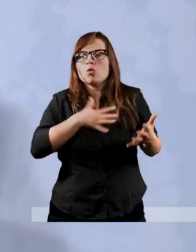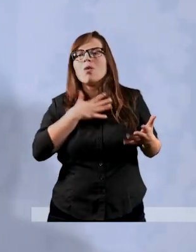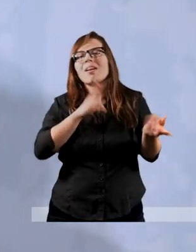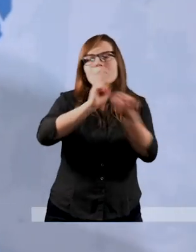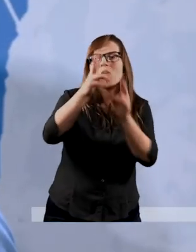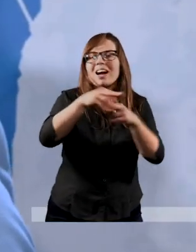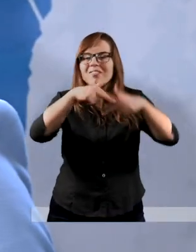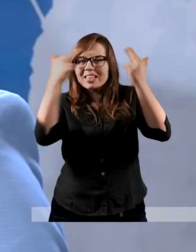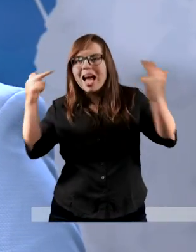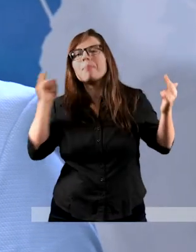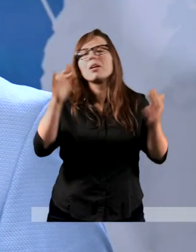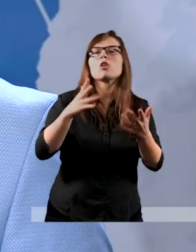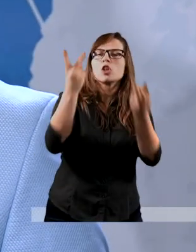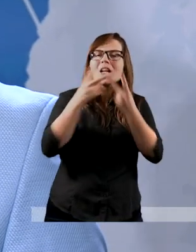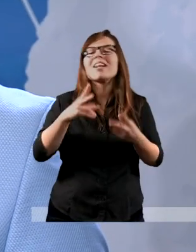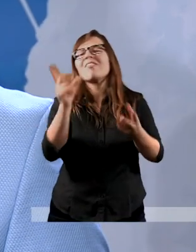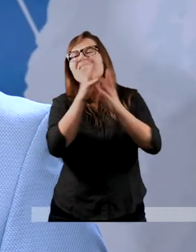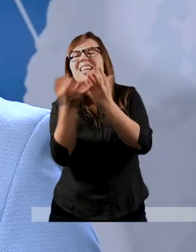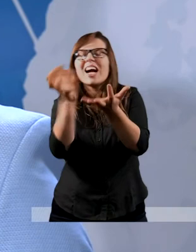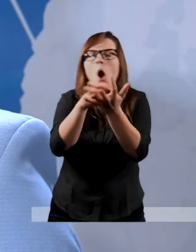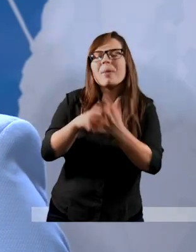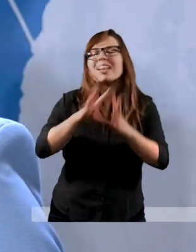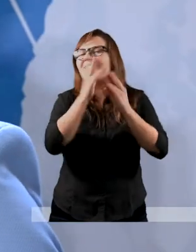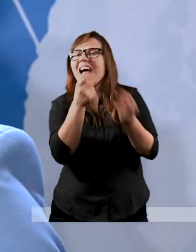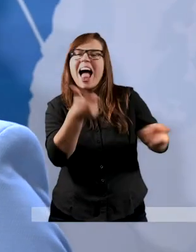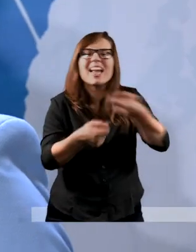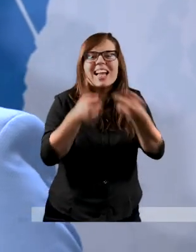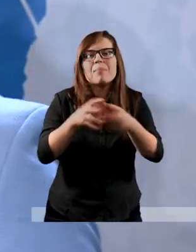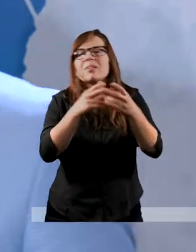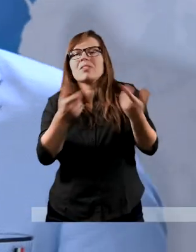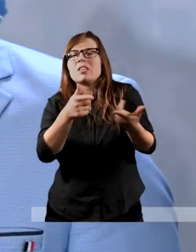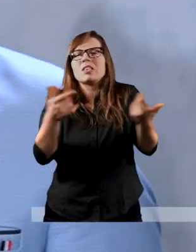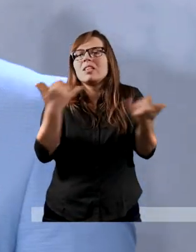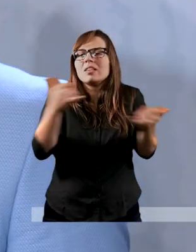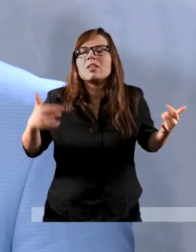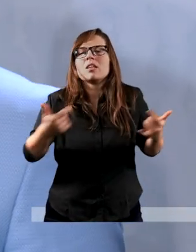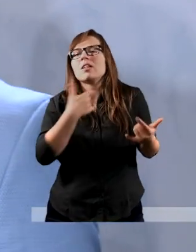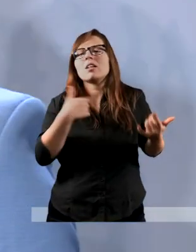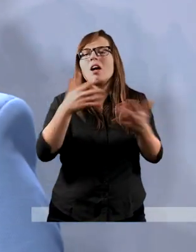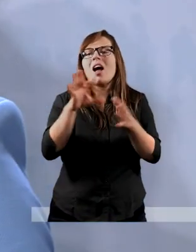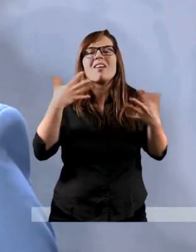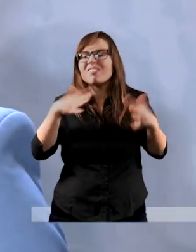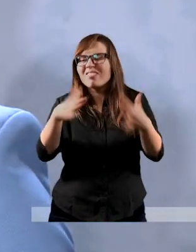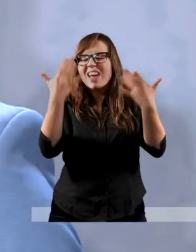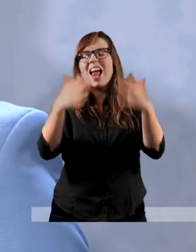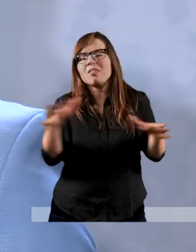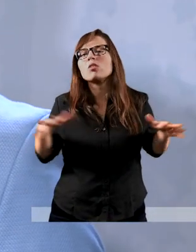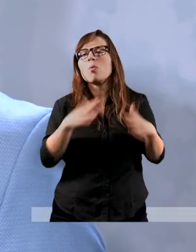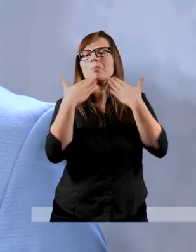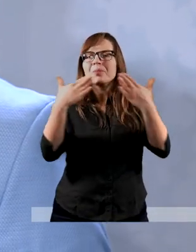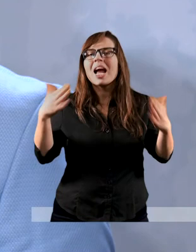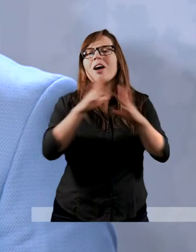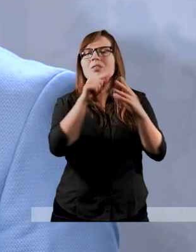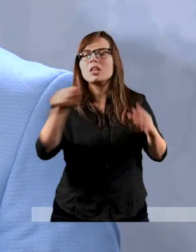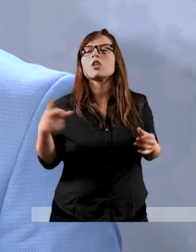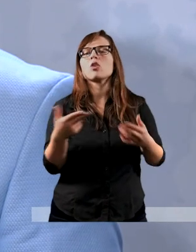razem śpiewać chwała na wysokościach. Dziękuję wam za wszystkie komentarze, za wszystkie SMS-y, a SMS-ów dzisiaj ja przynajmniej otrzymuję wiele. Wiele osób ma